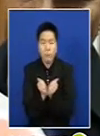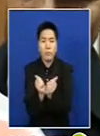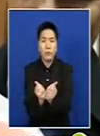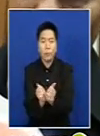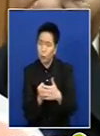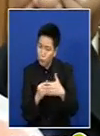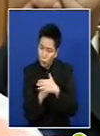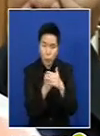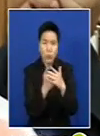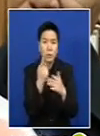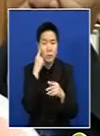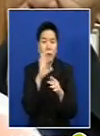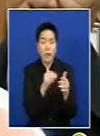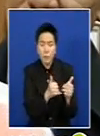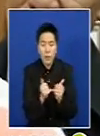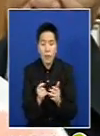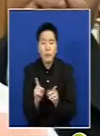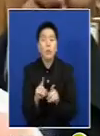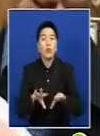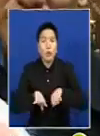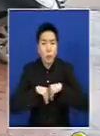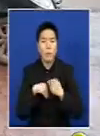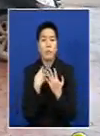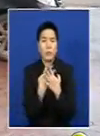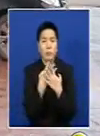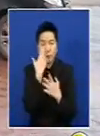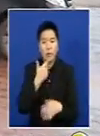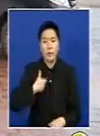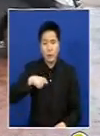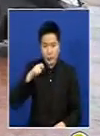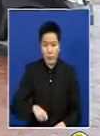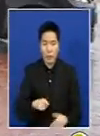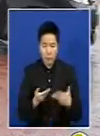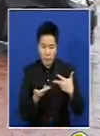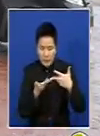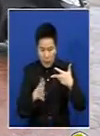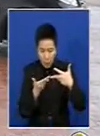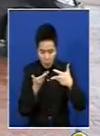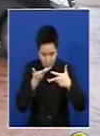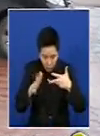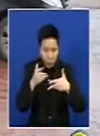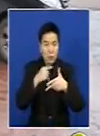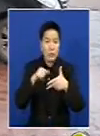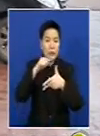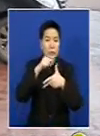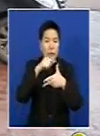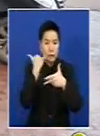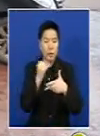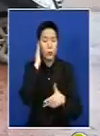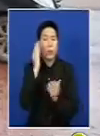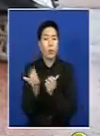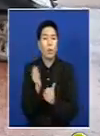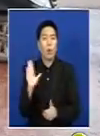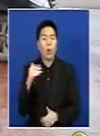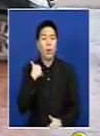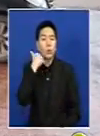มาสู้ไม่ได้มาสู้นะฮะกลับเข้ามาสู่ในระบบนะครับเพราะว่าศาลตัดสินถึงขั้นฎีกาไปที่เรียบร้อยแล้วแล้วก็เมื่อวานนี้ลูกชายคุณ